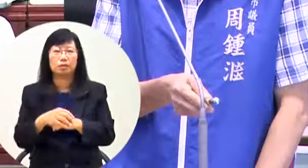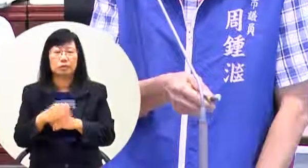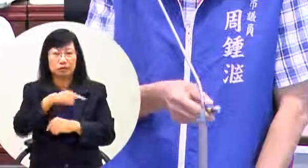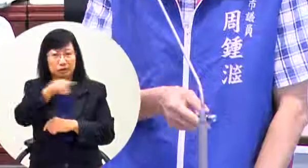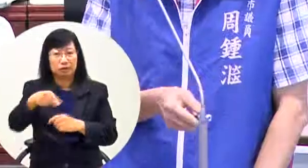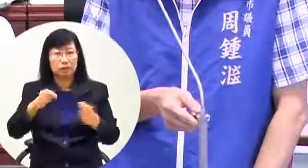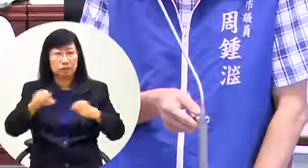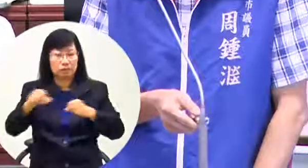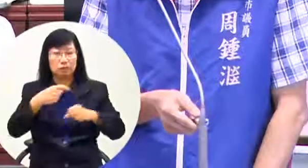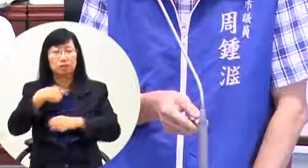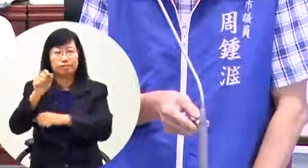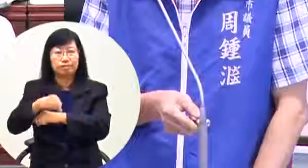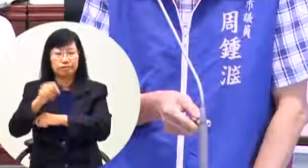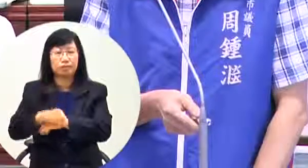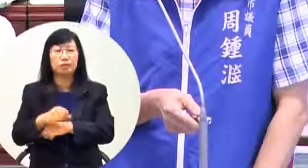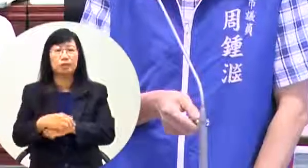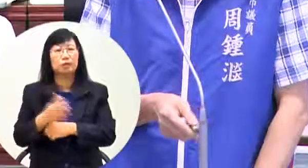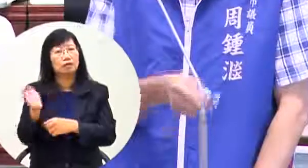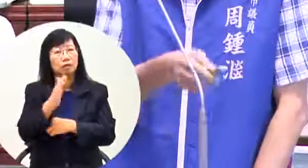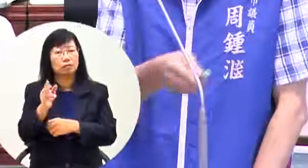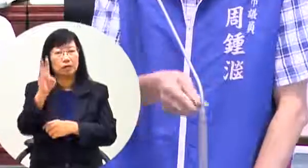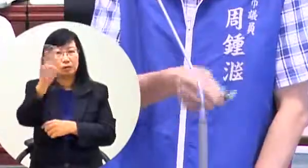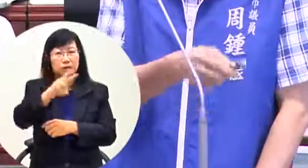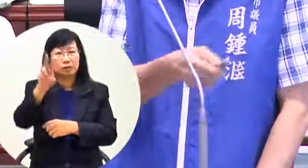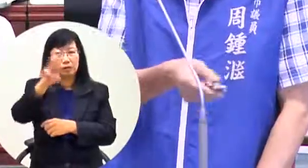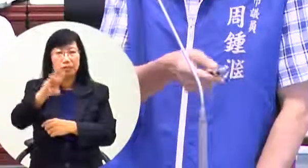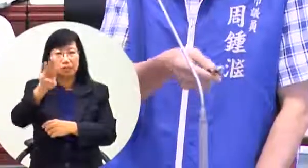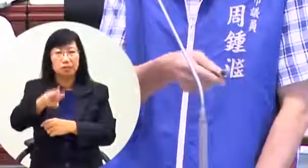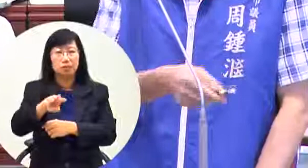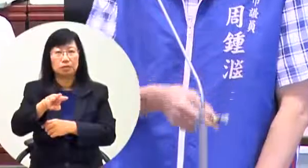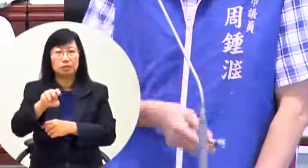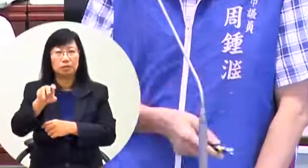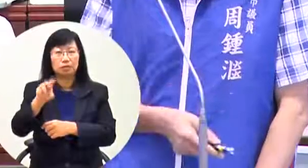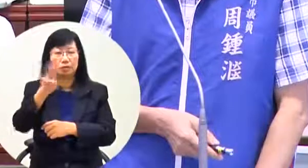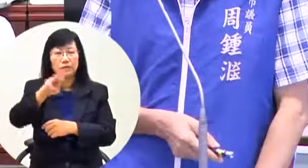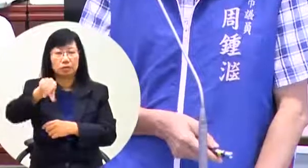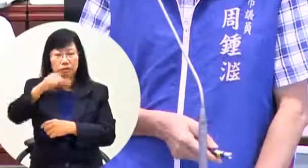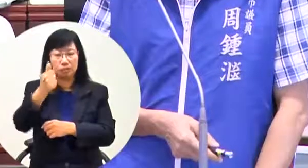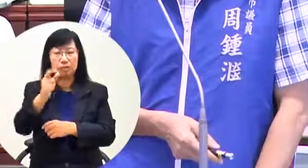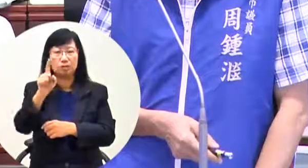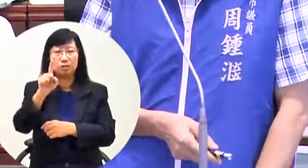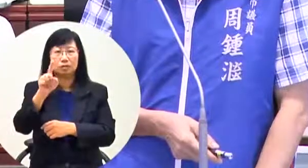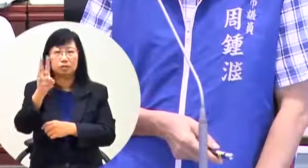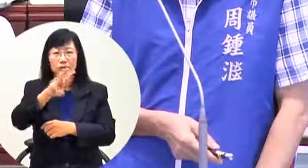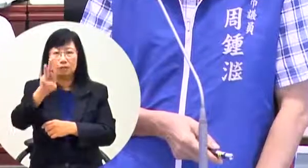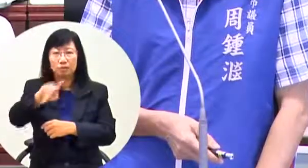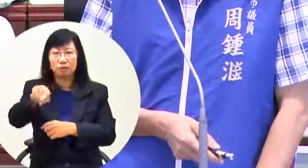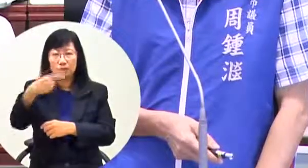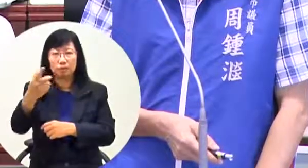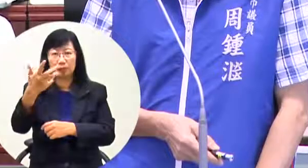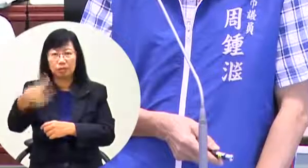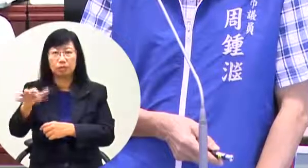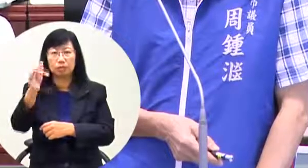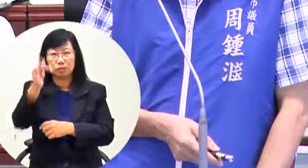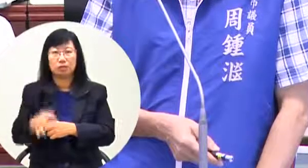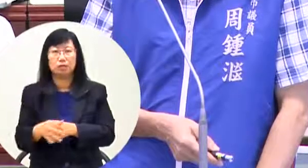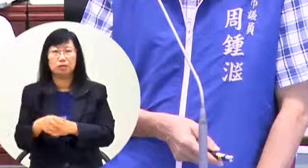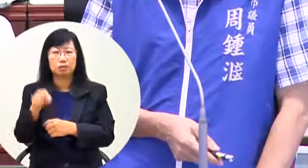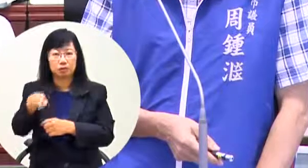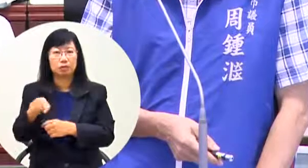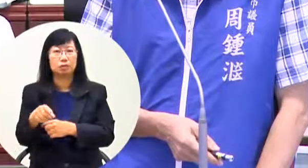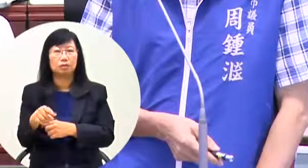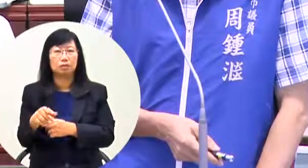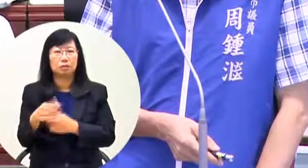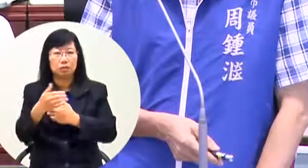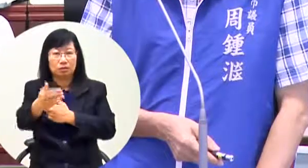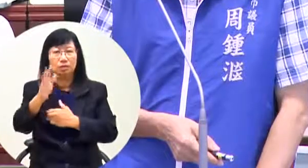左右，差不多3130万左右，这个部分已经跟体育署先提出